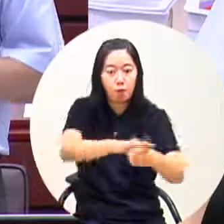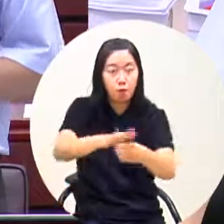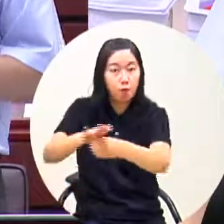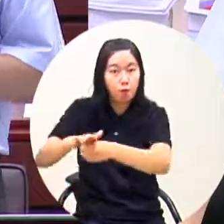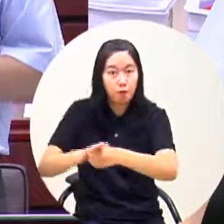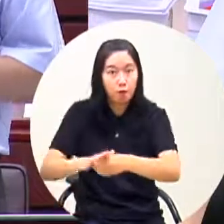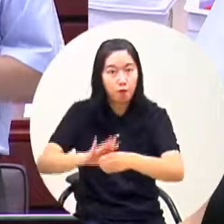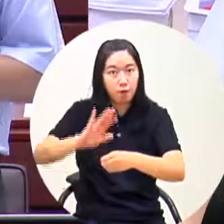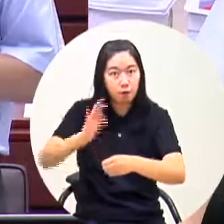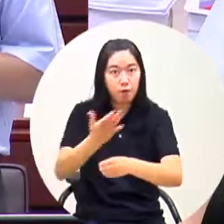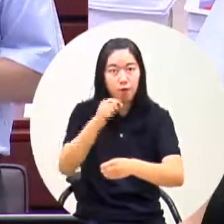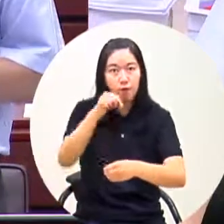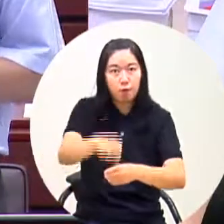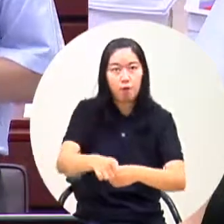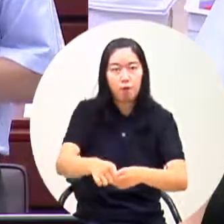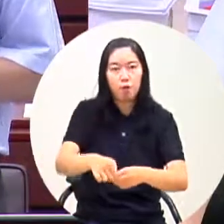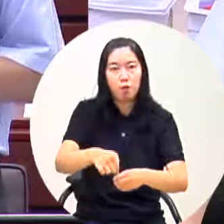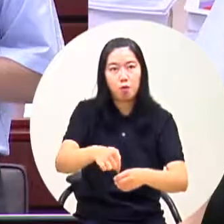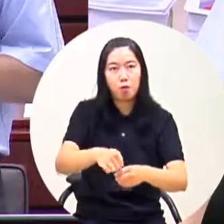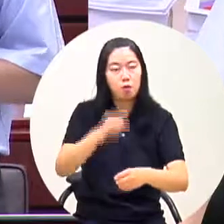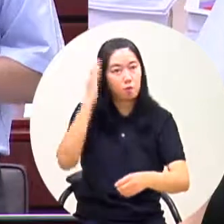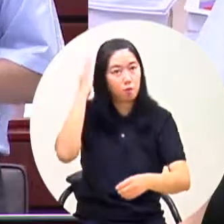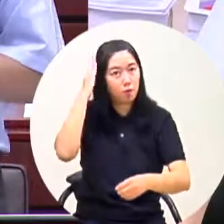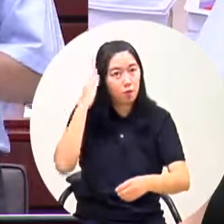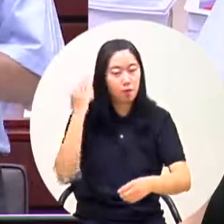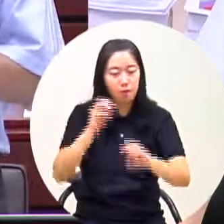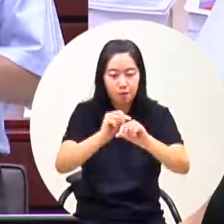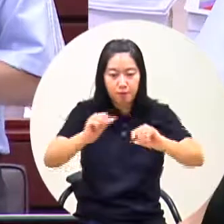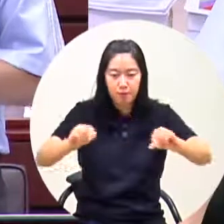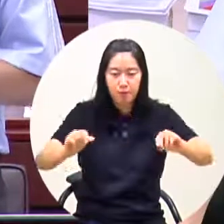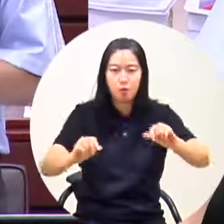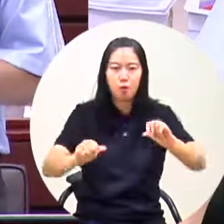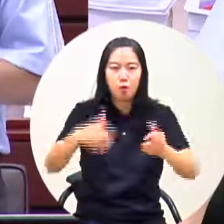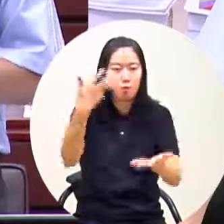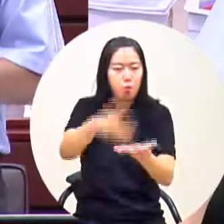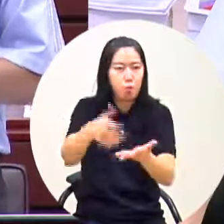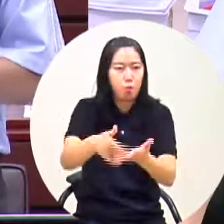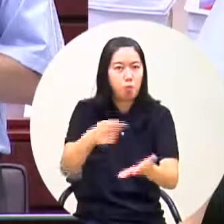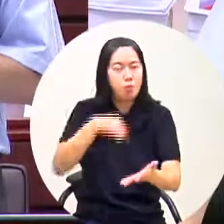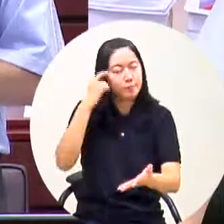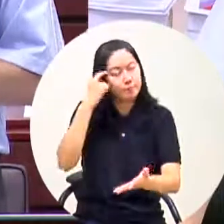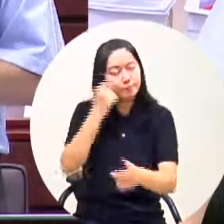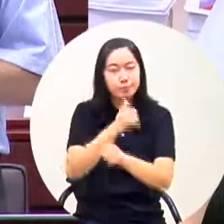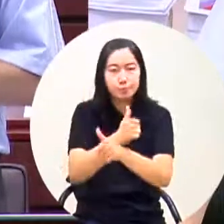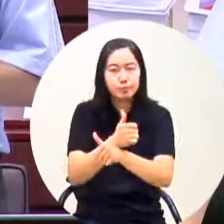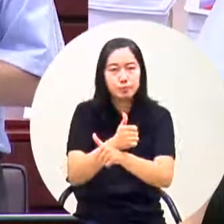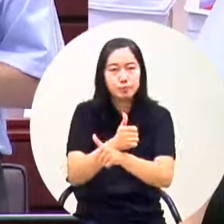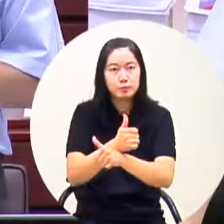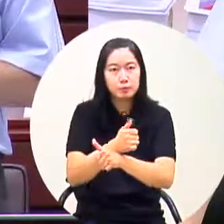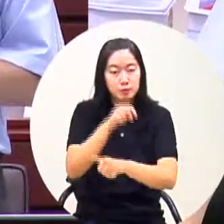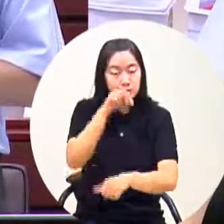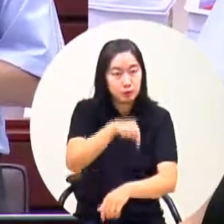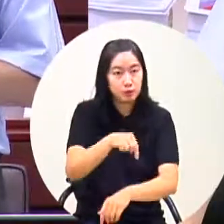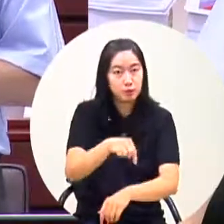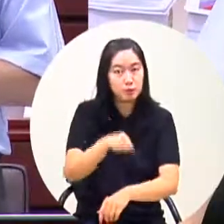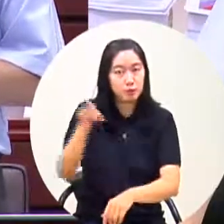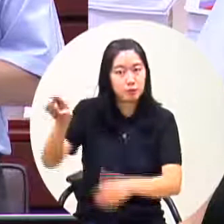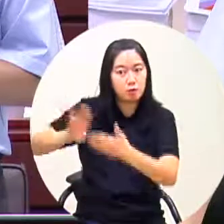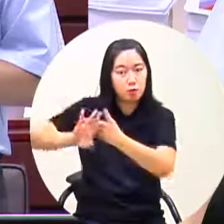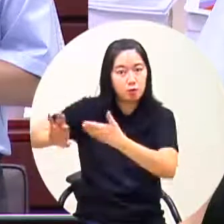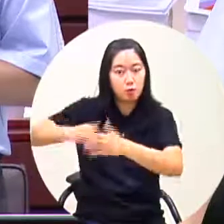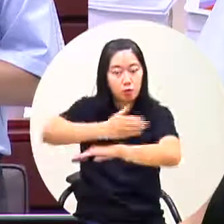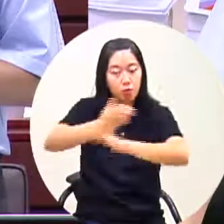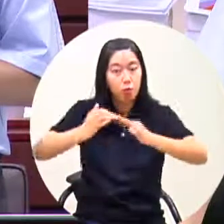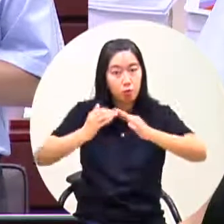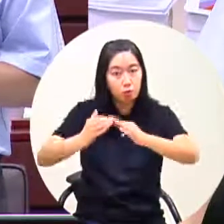因为按产生的量嘛是搁伤侪啦，所以才思考着讲，啊，这个部分就是外管区的粪扫